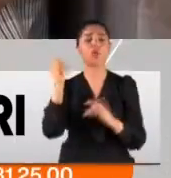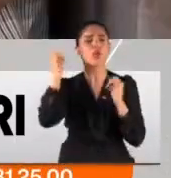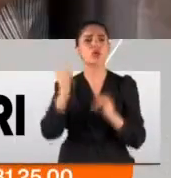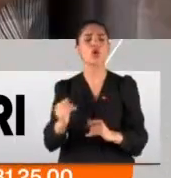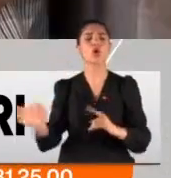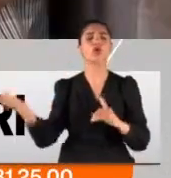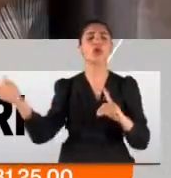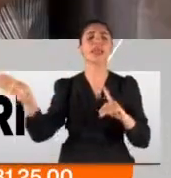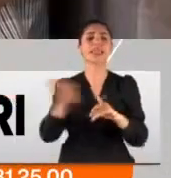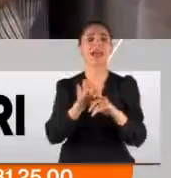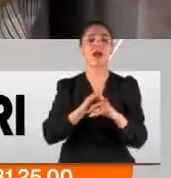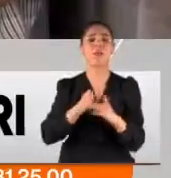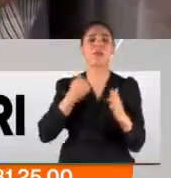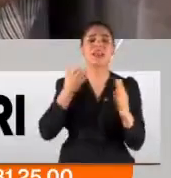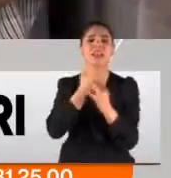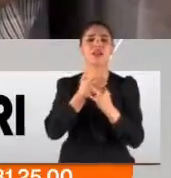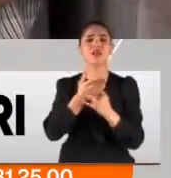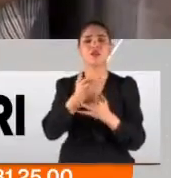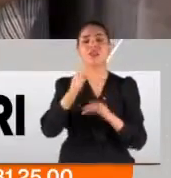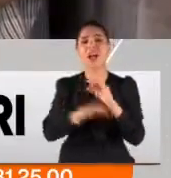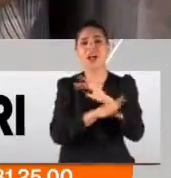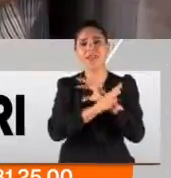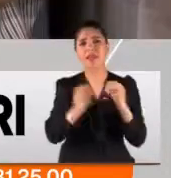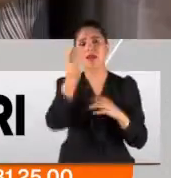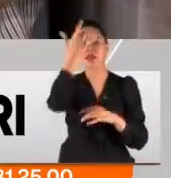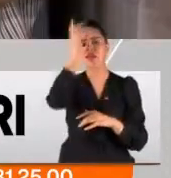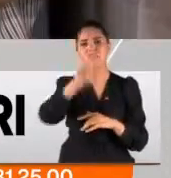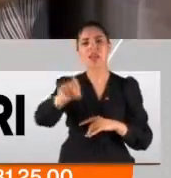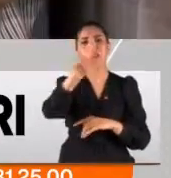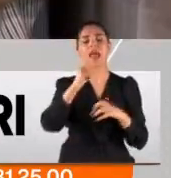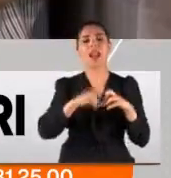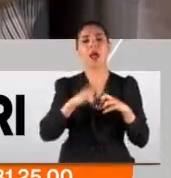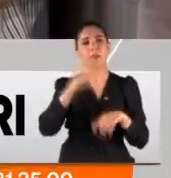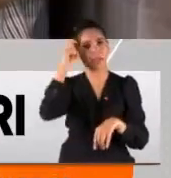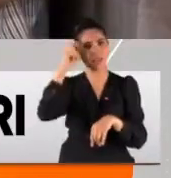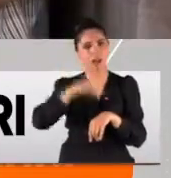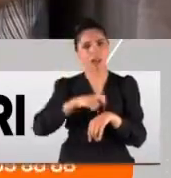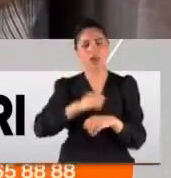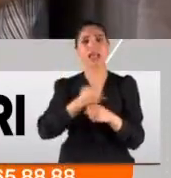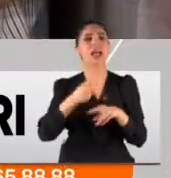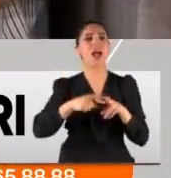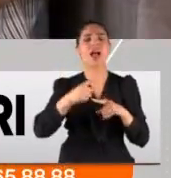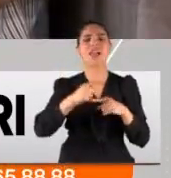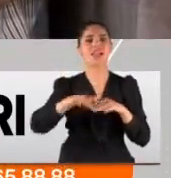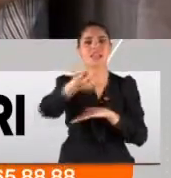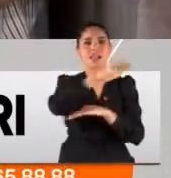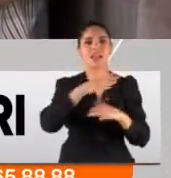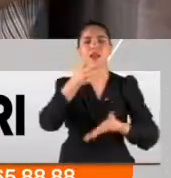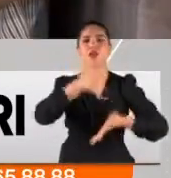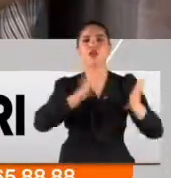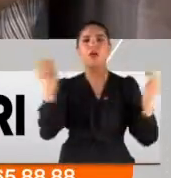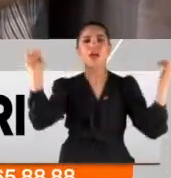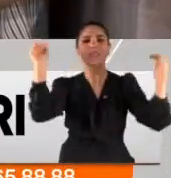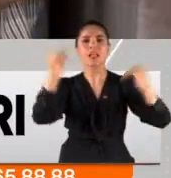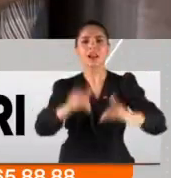girişiminde hayatını kaybeden şehitlerimizi rahmet ve minnetle anıyor, gazilerimize ve sokaklara